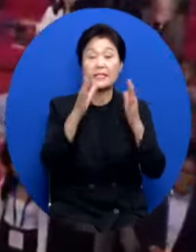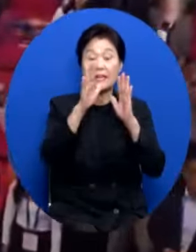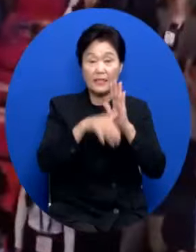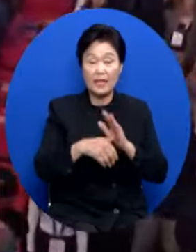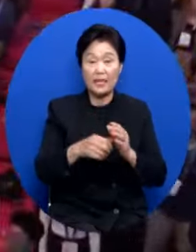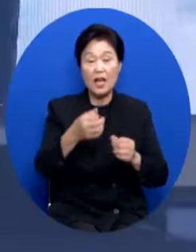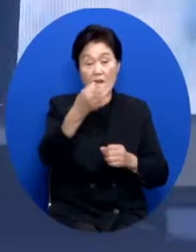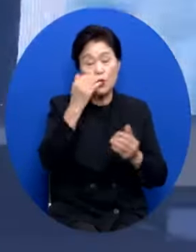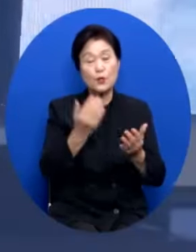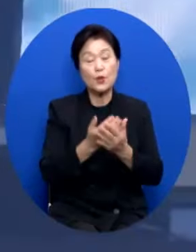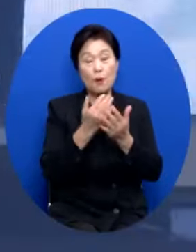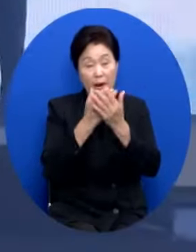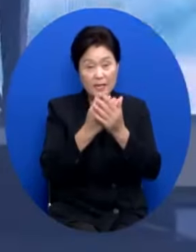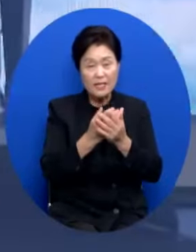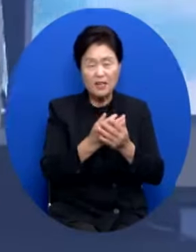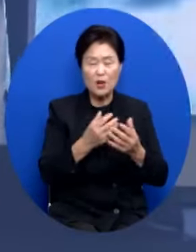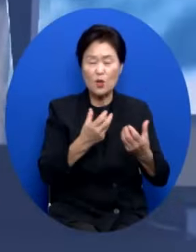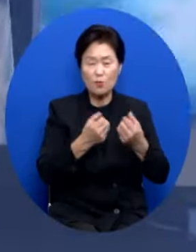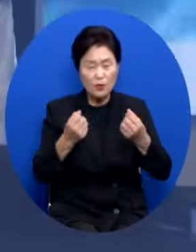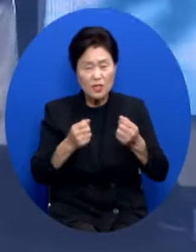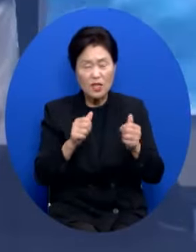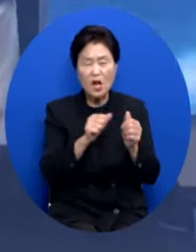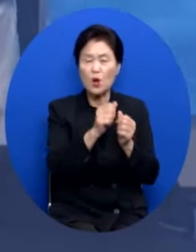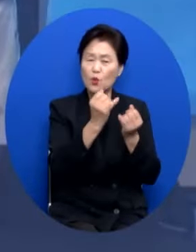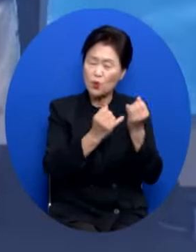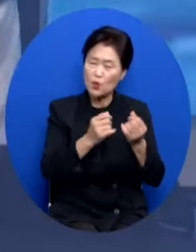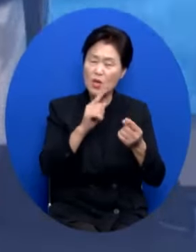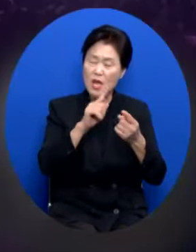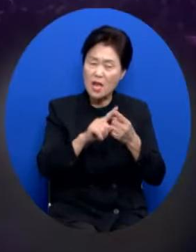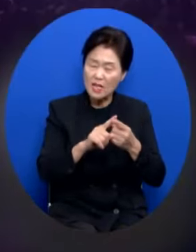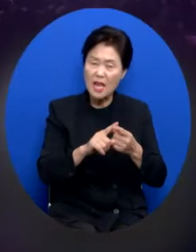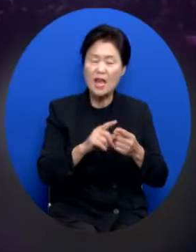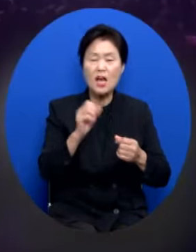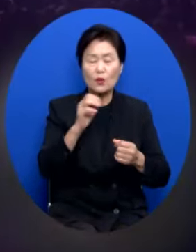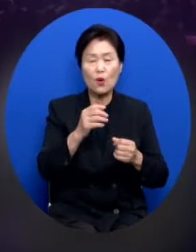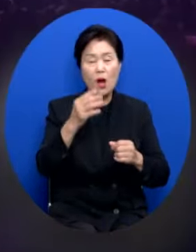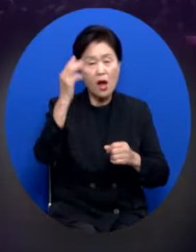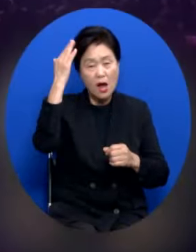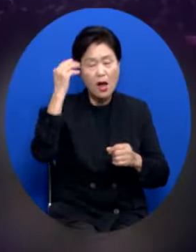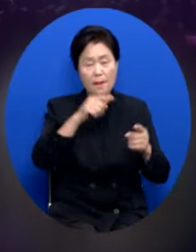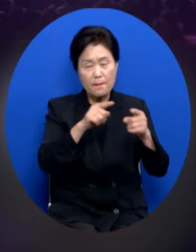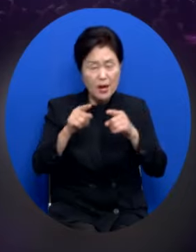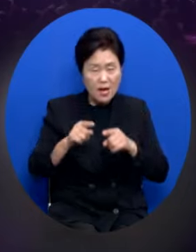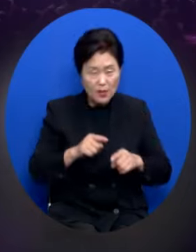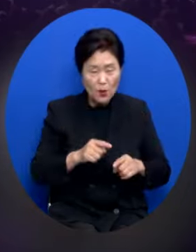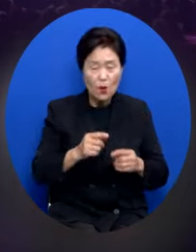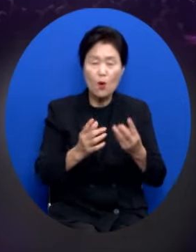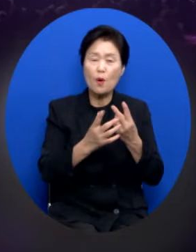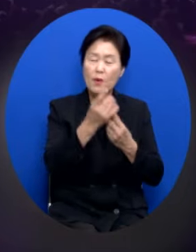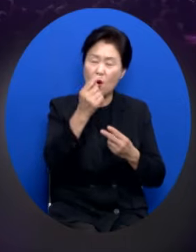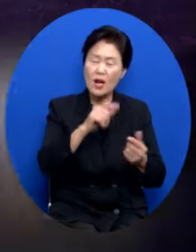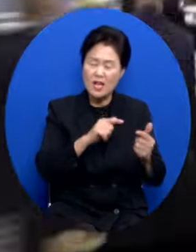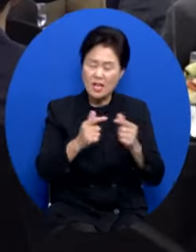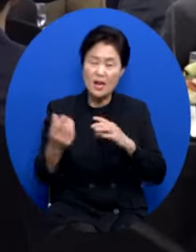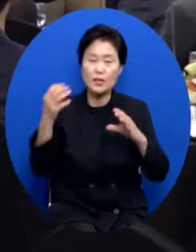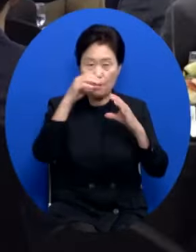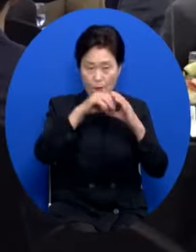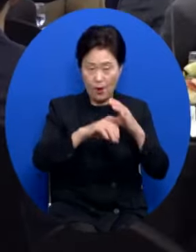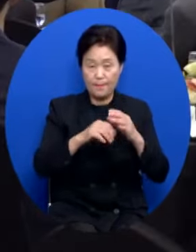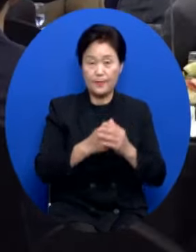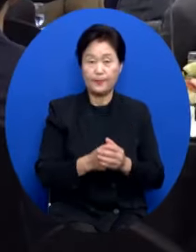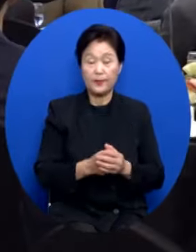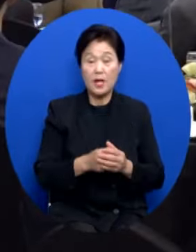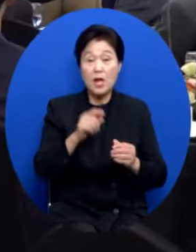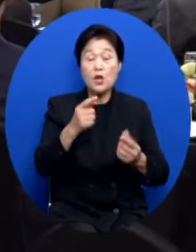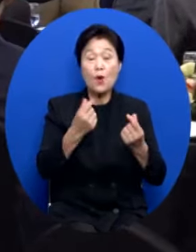발전의 활용과 분별, 동성애에 대한 비판, 한반도 통일 등 입장이 포함될 것으로 보입니다.